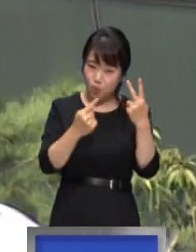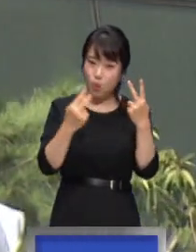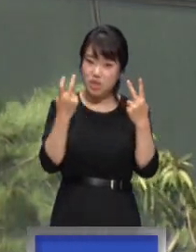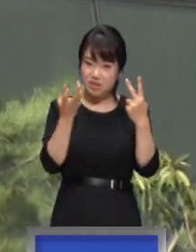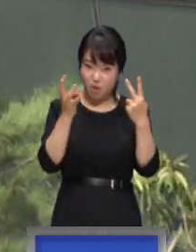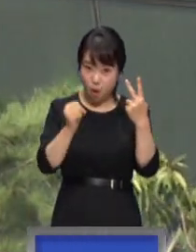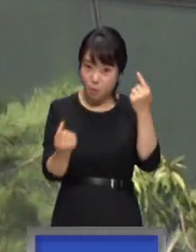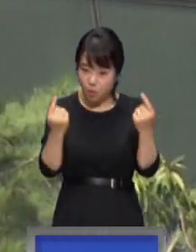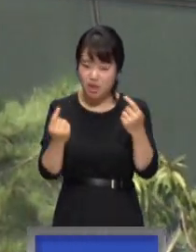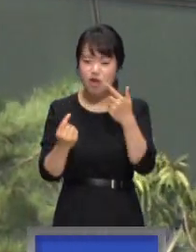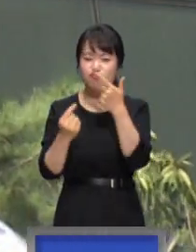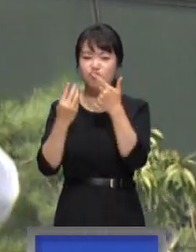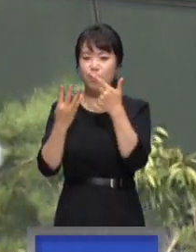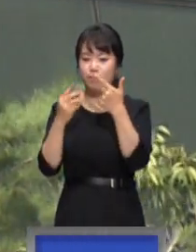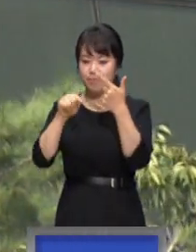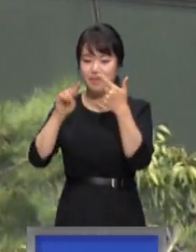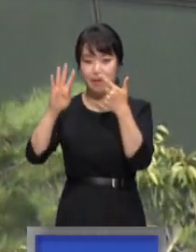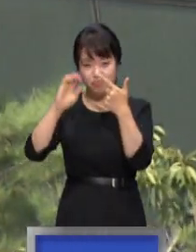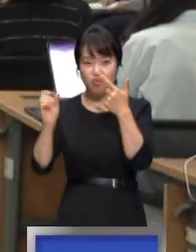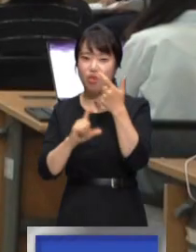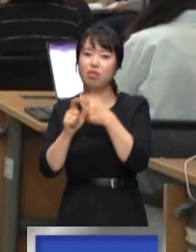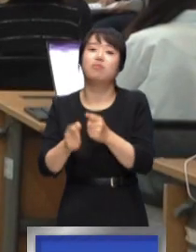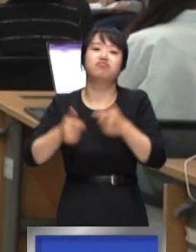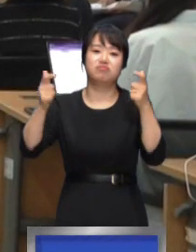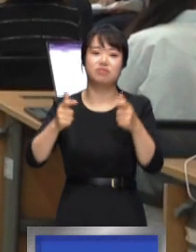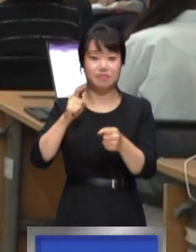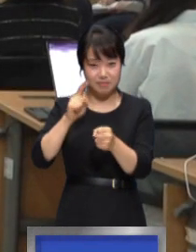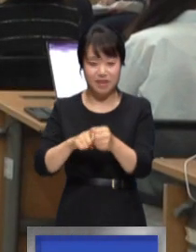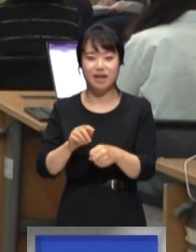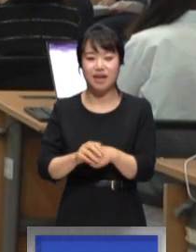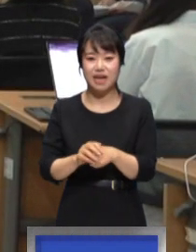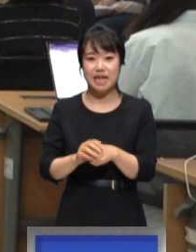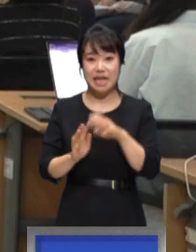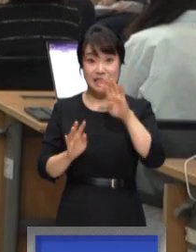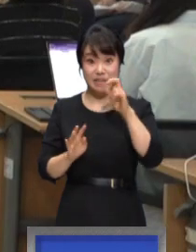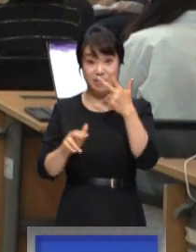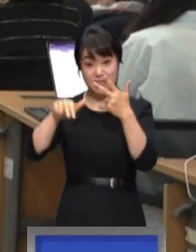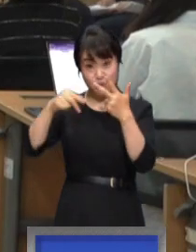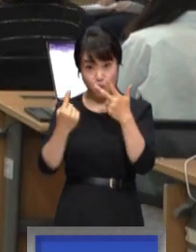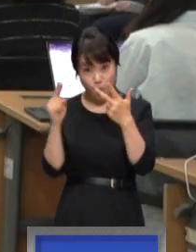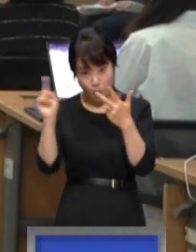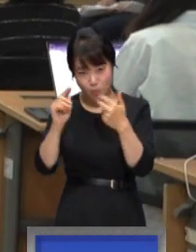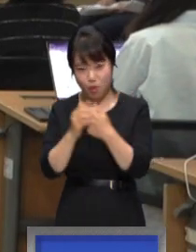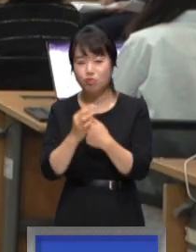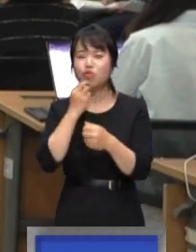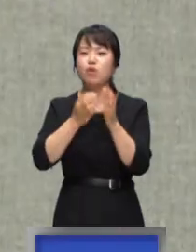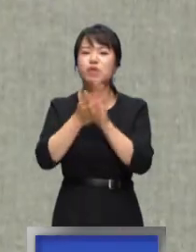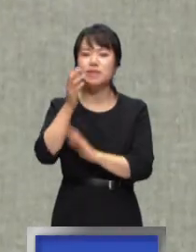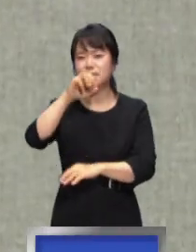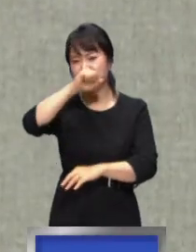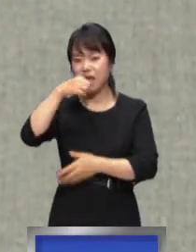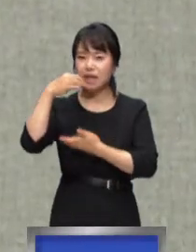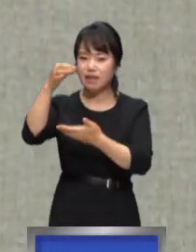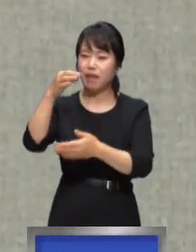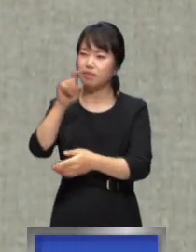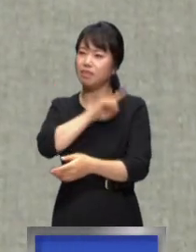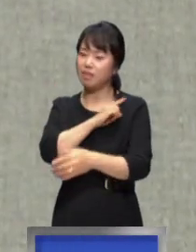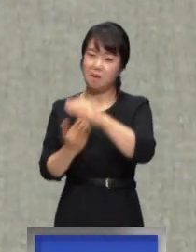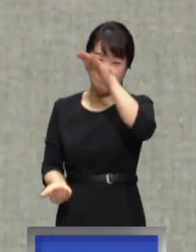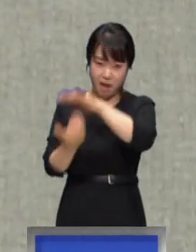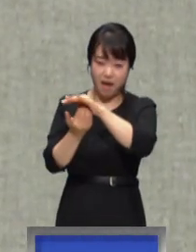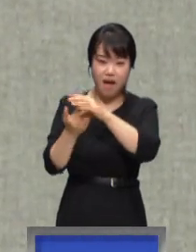원에 6.4% 규모입니다. 47조 원은 서울시 본 예산으로는 역대